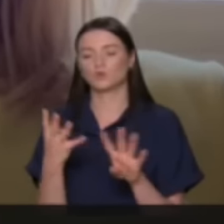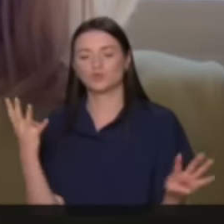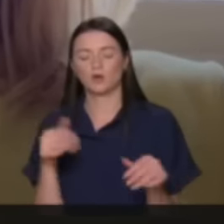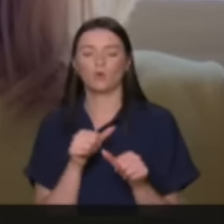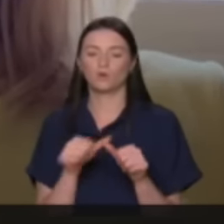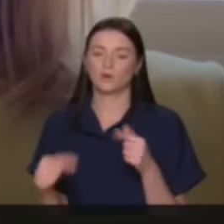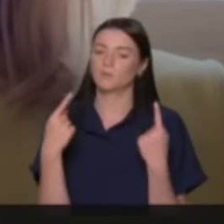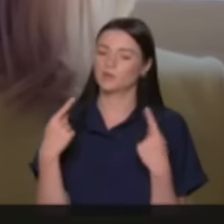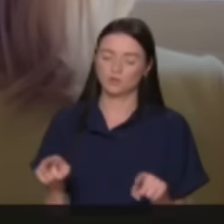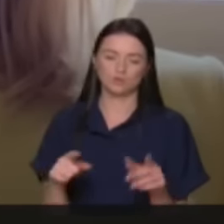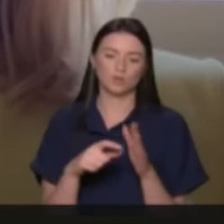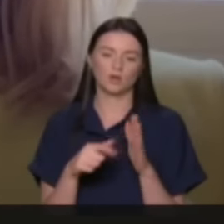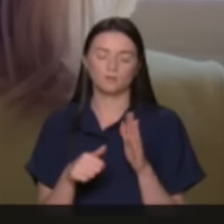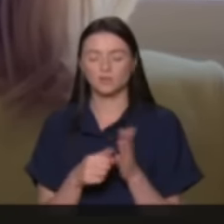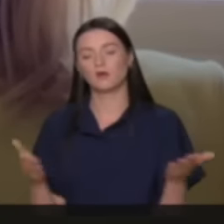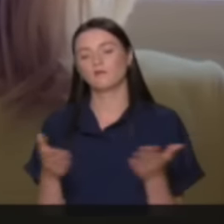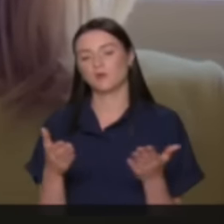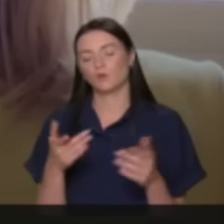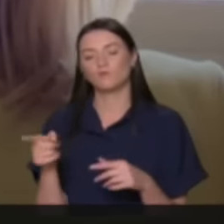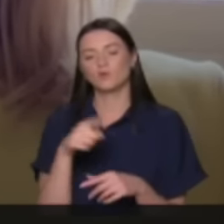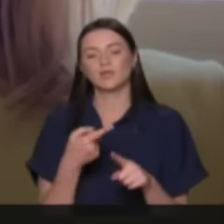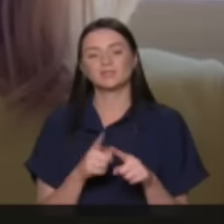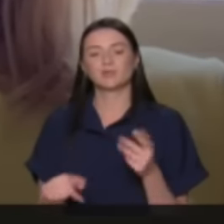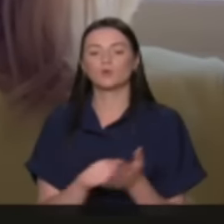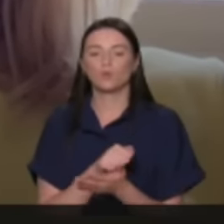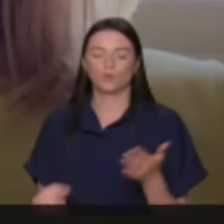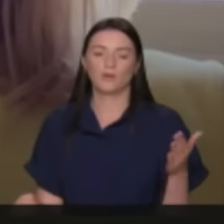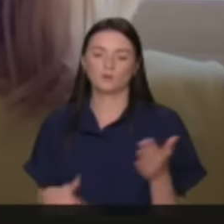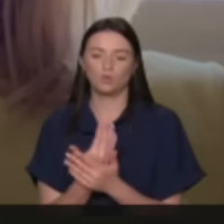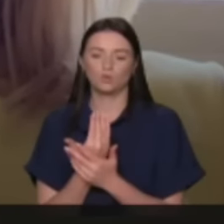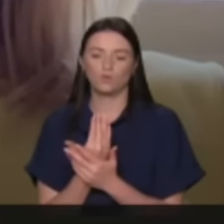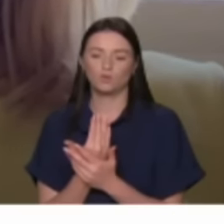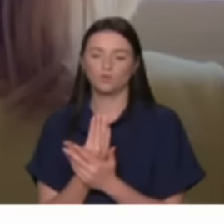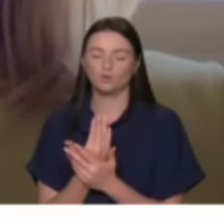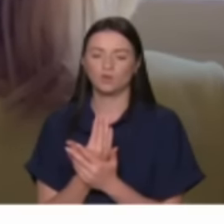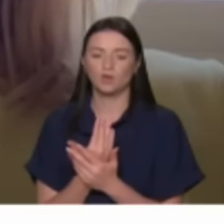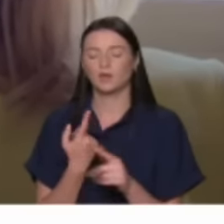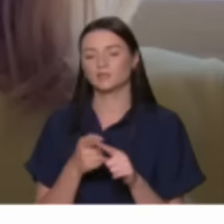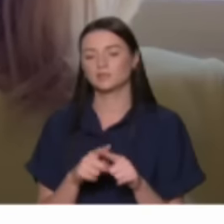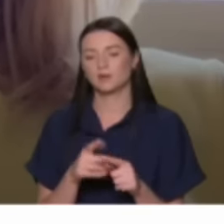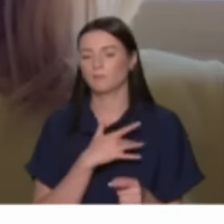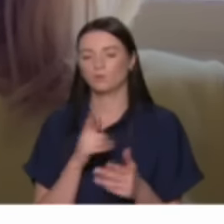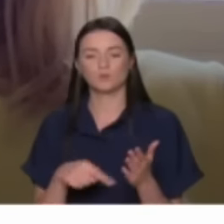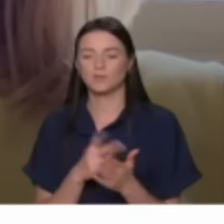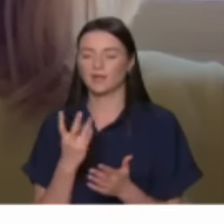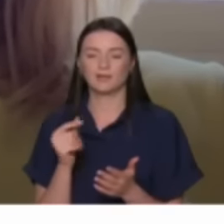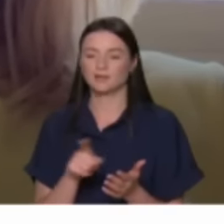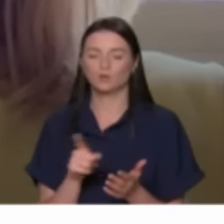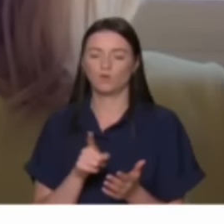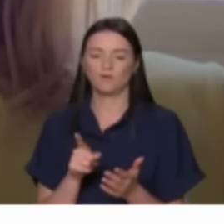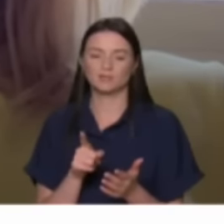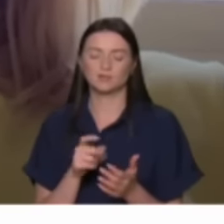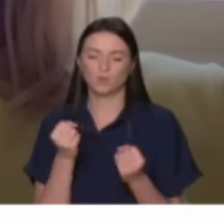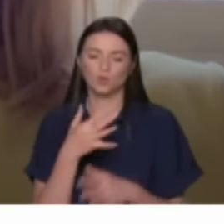інший абсолютно кабінет, в якому вони ці документи оновлюють. Це, мабуть, не питання до вас, просто сказав.